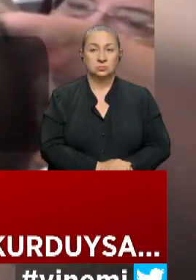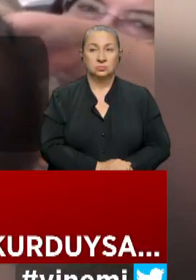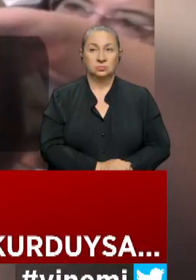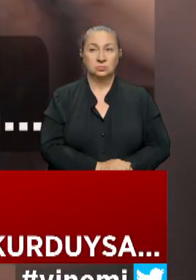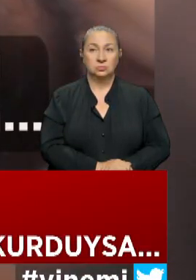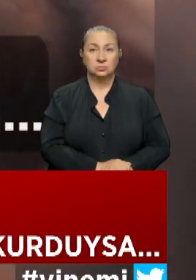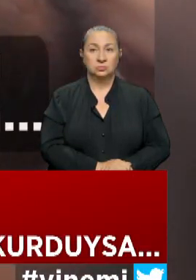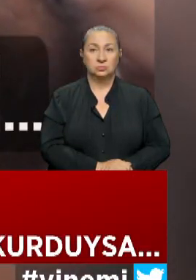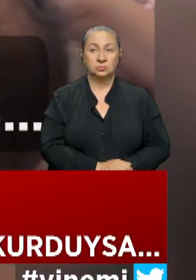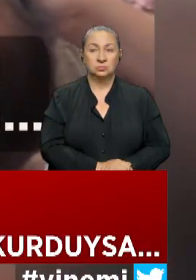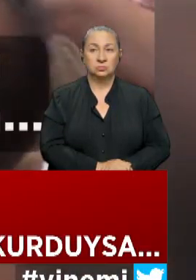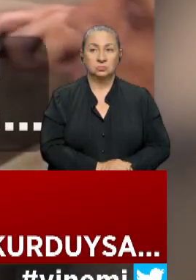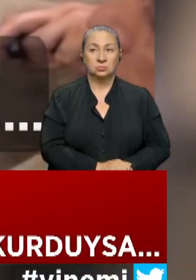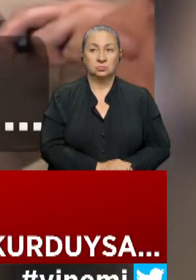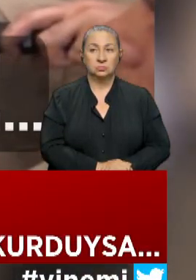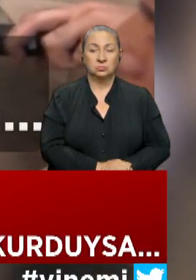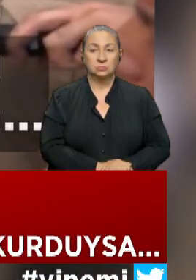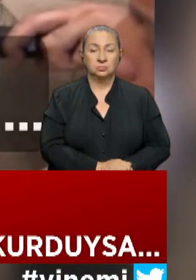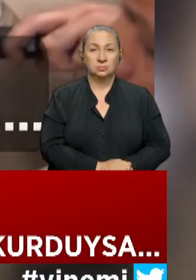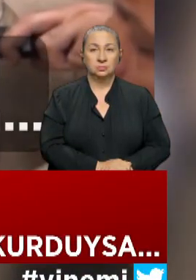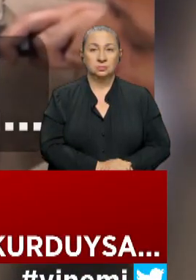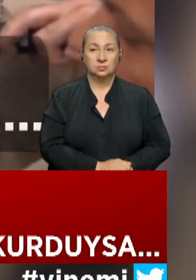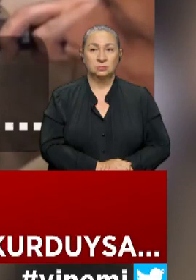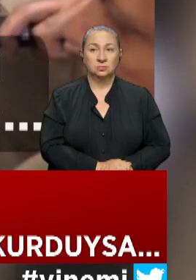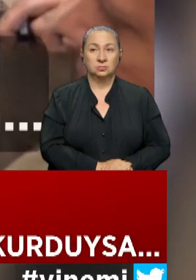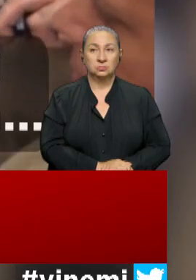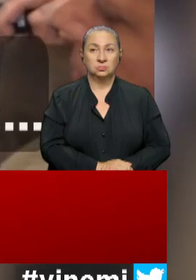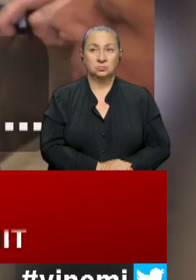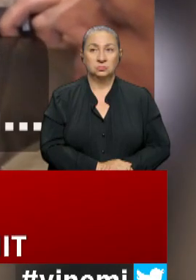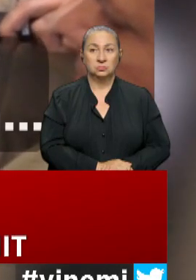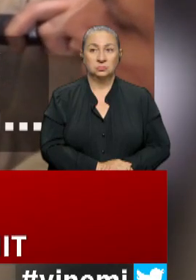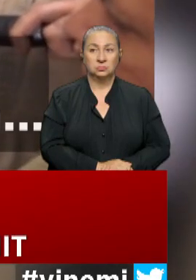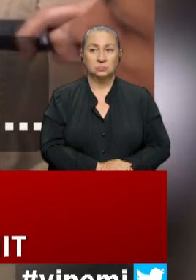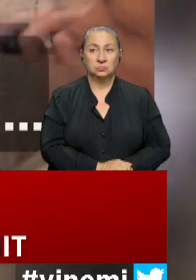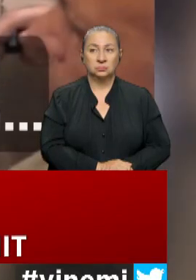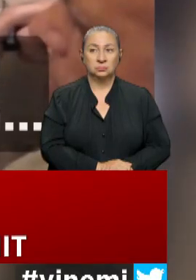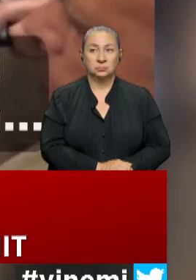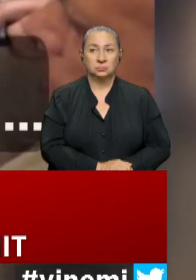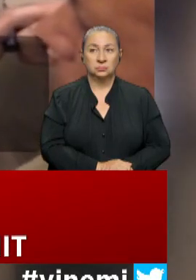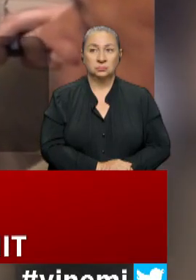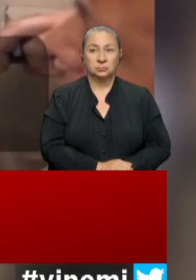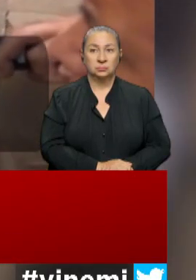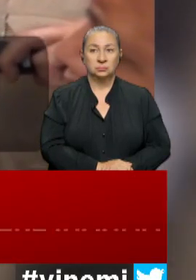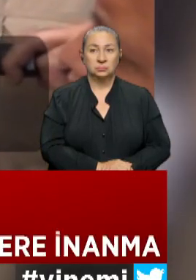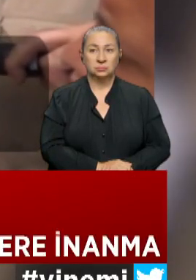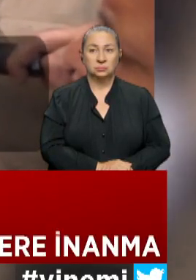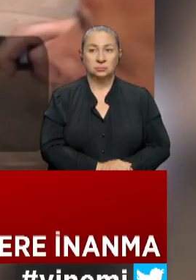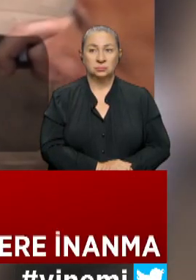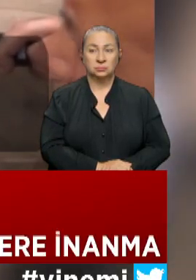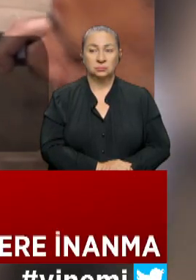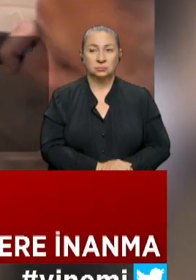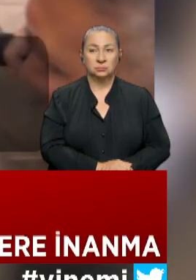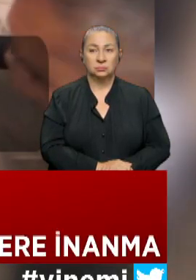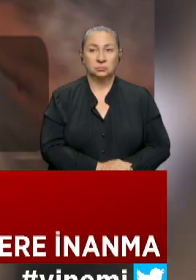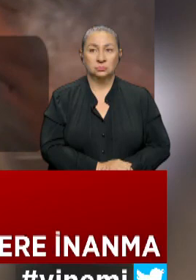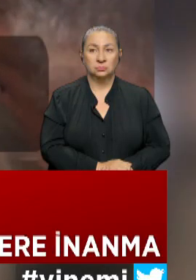devamlı seyrediyor. Sen bu kardeşine inan. PKK'nın saldırısına uğrayan kişi benim. Kim uğradı? Şafşat'tan Ardanuş'a giderken.